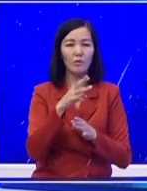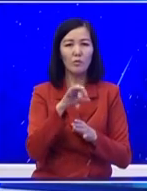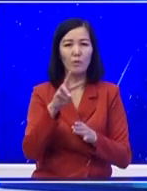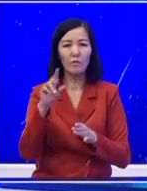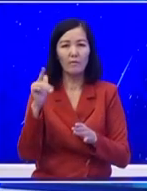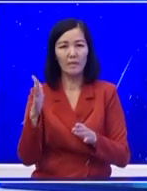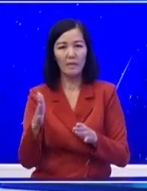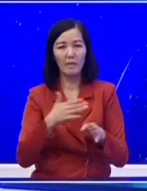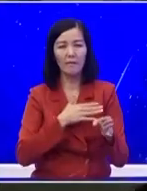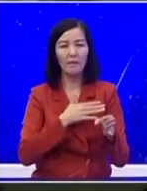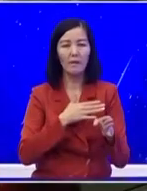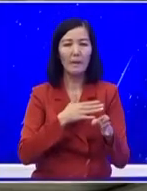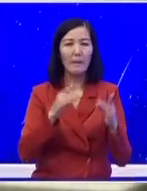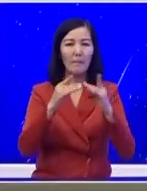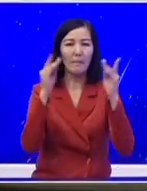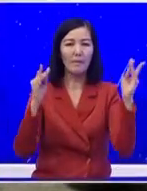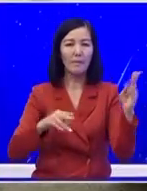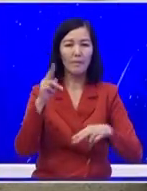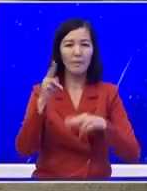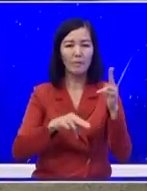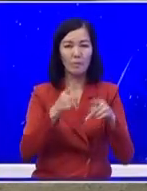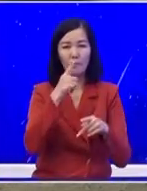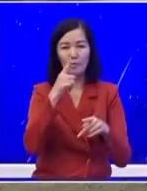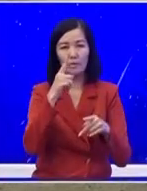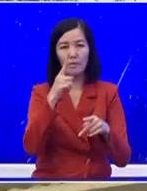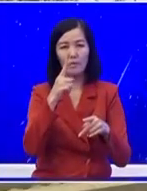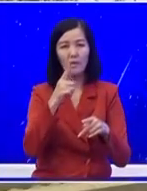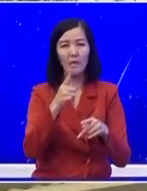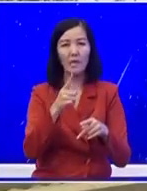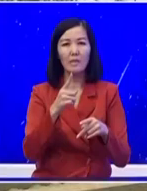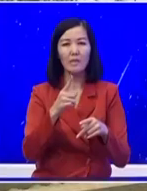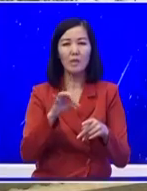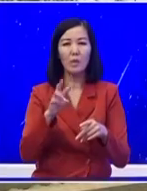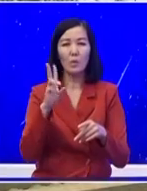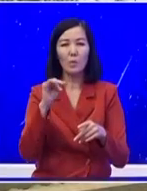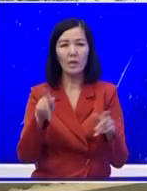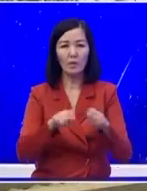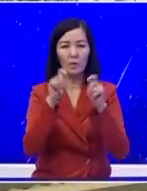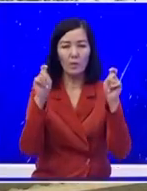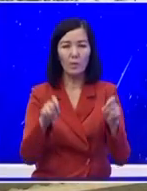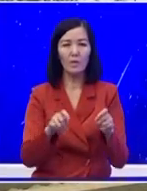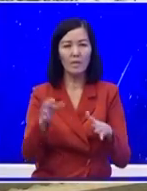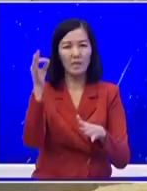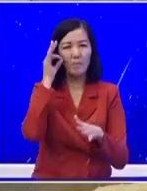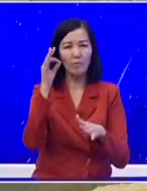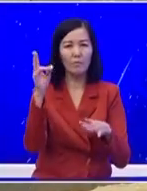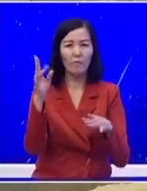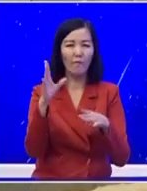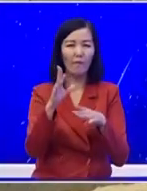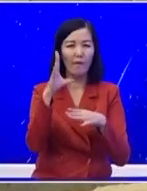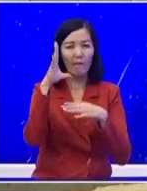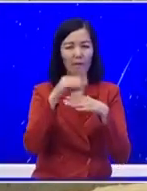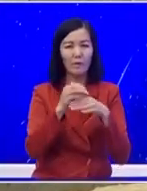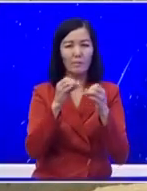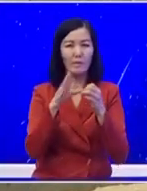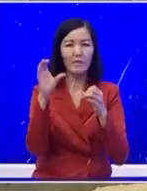тенге. Возведение пешеходного моста подойдет к концу в третьей декаде июля текущего года. Напомним, вечером 15 сентября прошлого